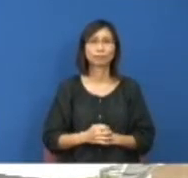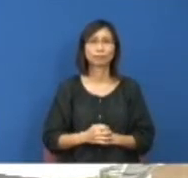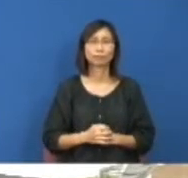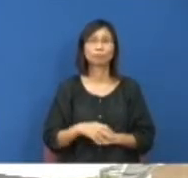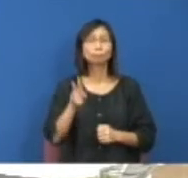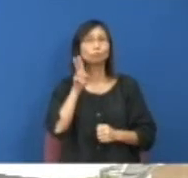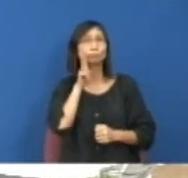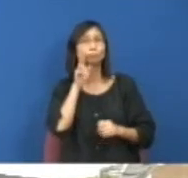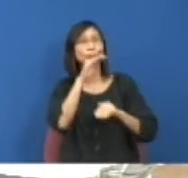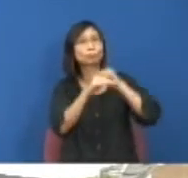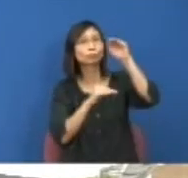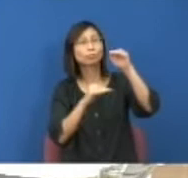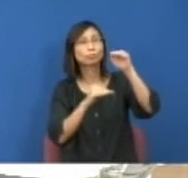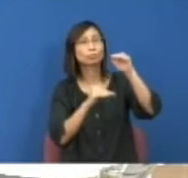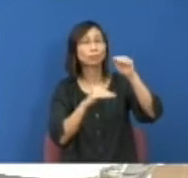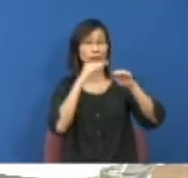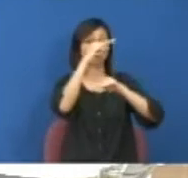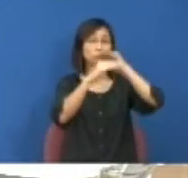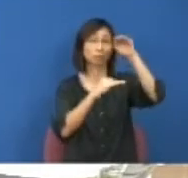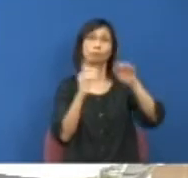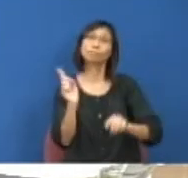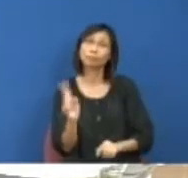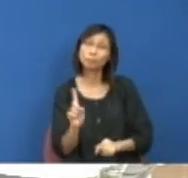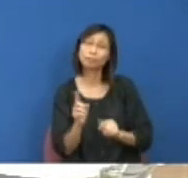如果我哋講階級，咩階級咧？我哋支持咩階級咧？